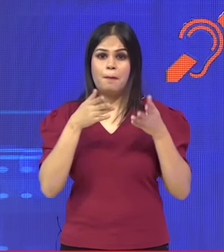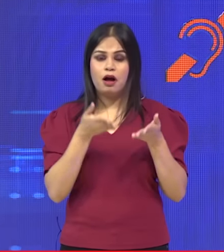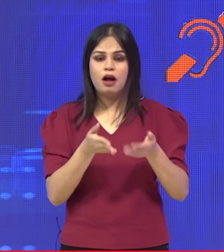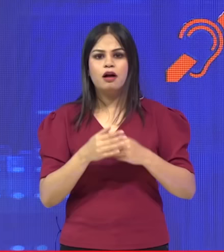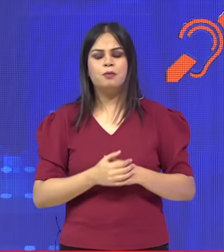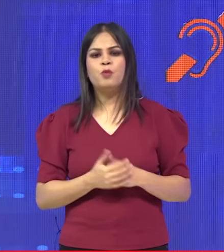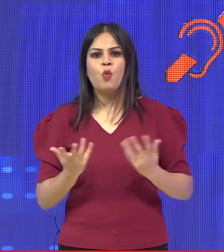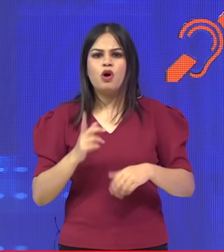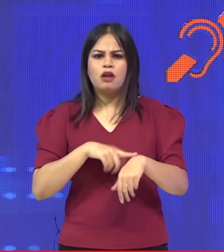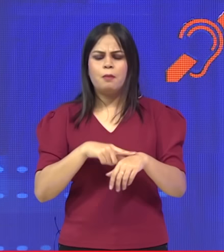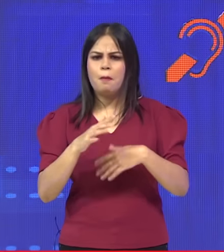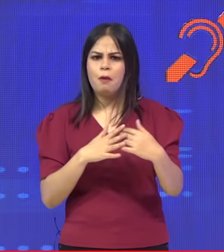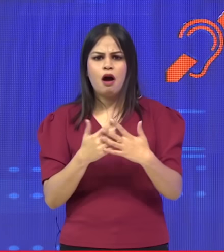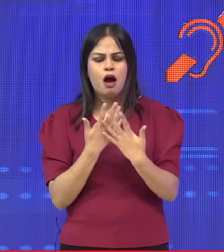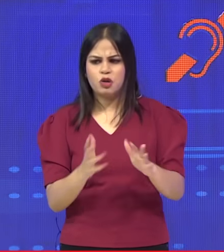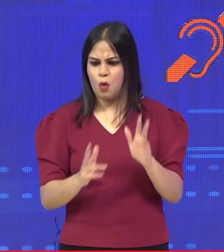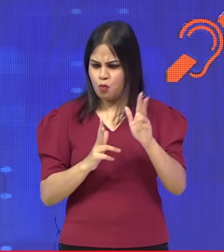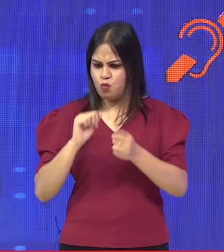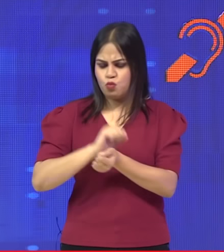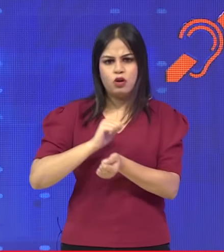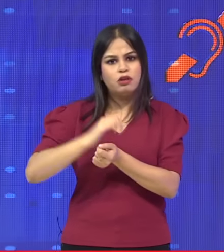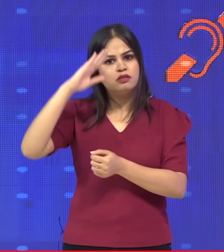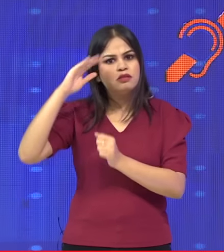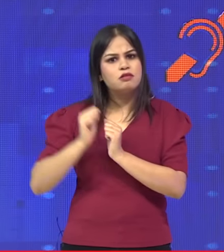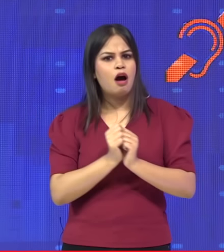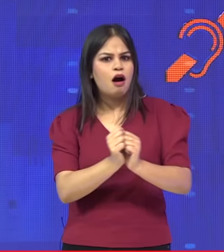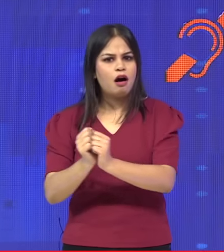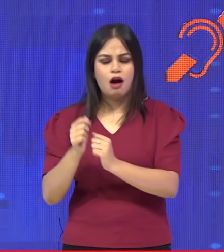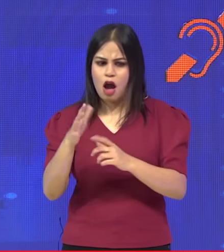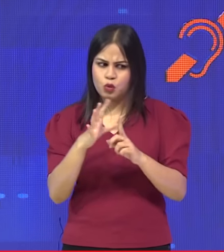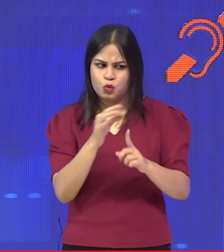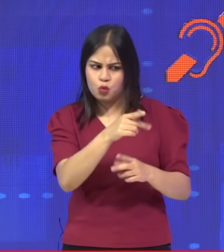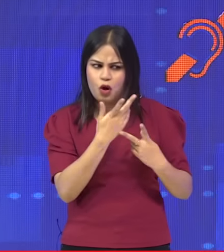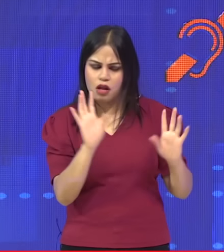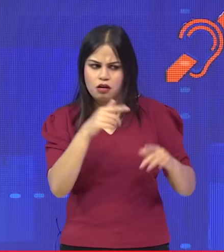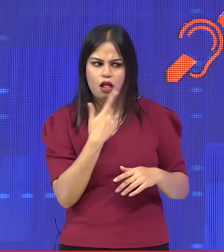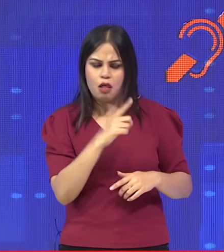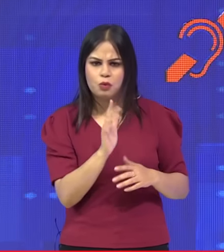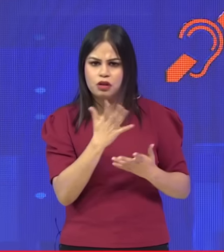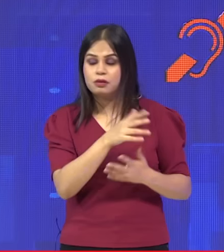हर समय पुलिस साथ में रहती है अब कोई हरकत नहीं कर सकते